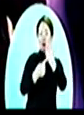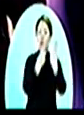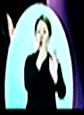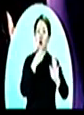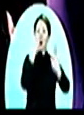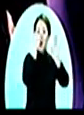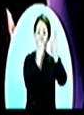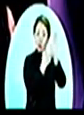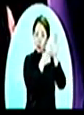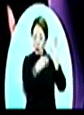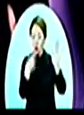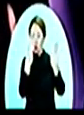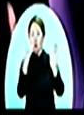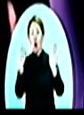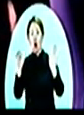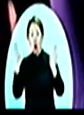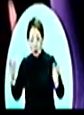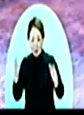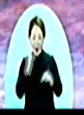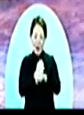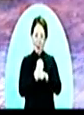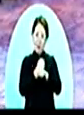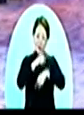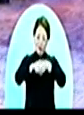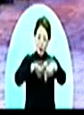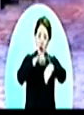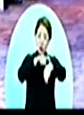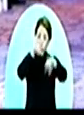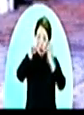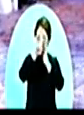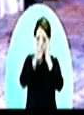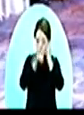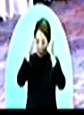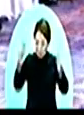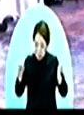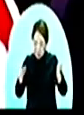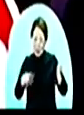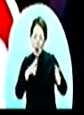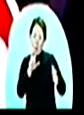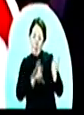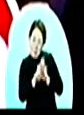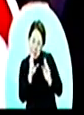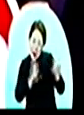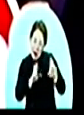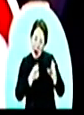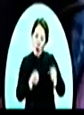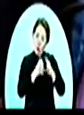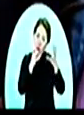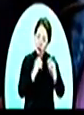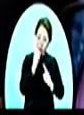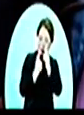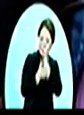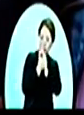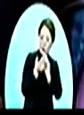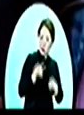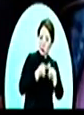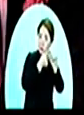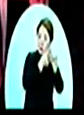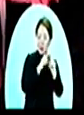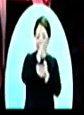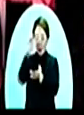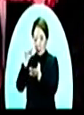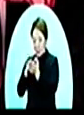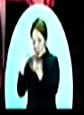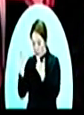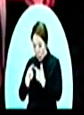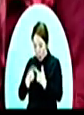2016-аас 2020 оны үйл ажиллагааны хөтөлбөрт тусгагдсан бараа бүтээгдэхүүний зах зээл өрсөлдөх чадварыг дээшлүүлэх, стандартчлал, тохирлын